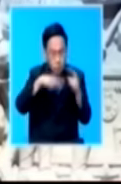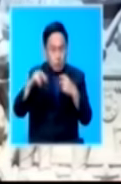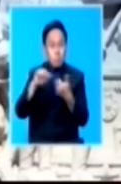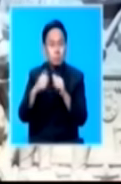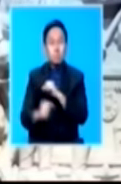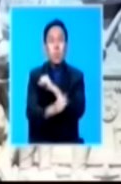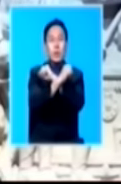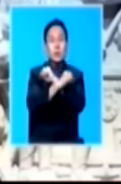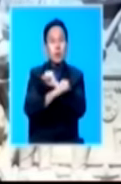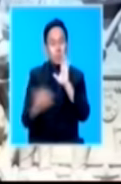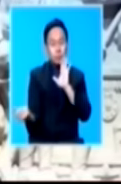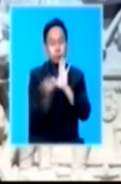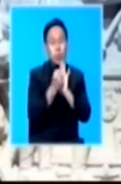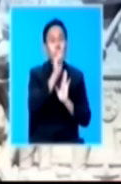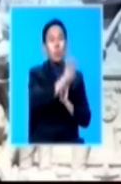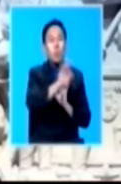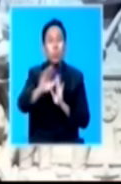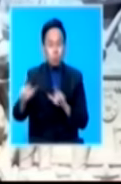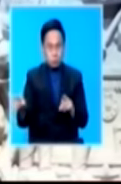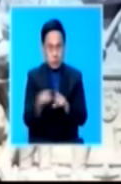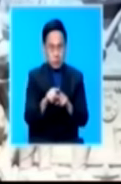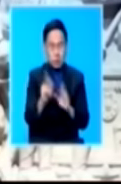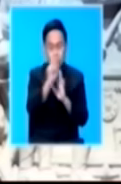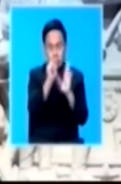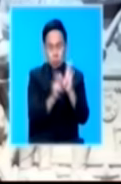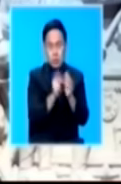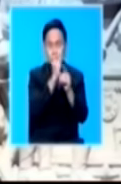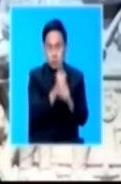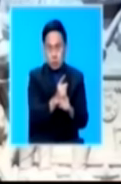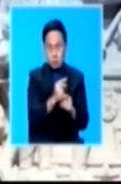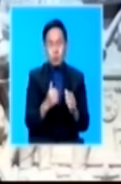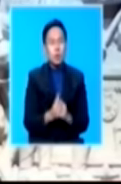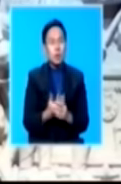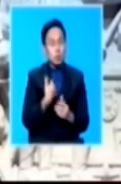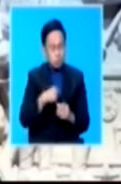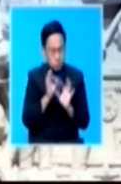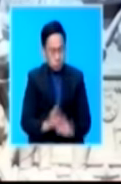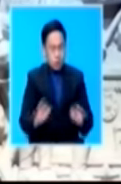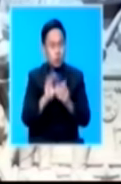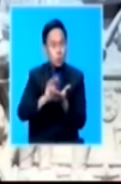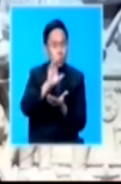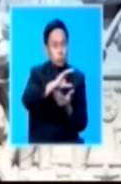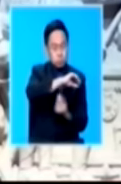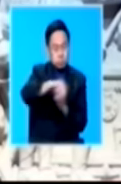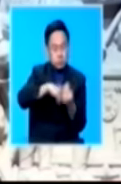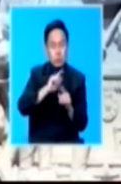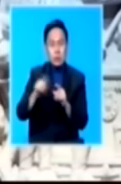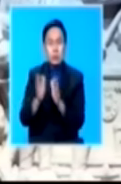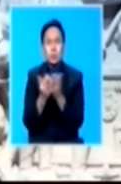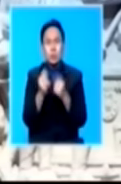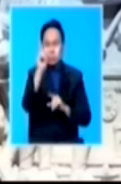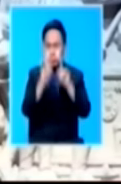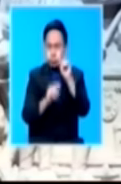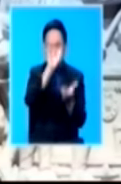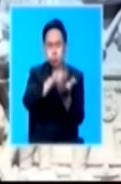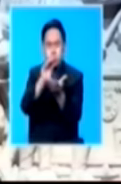ราด้วยนะเป็นเรื่องความถูกต้องศีลธรรมดีแล้วยังสร้างในเรื่องของวินัยทางการค้าการลงทุนวันนี้สถิติทุกอย่างถู